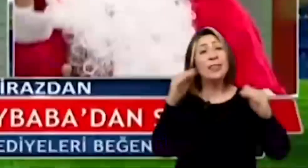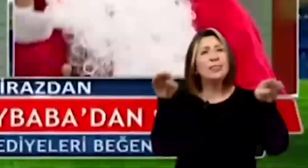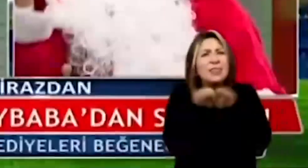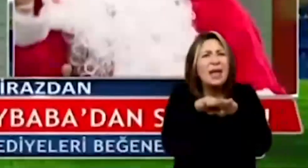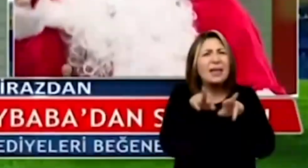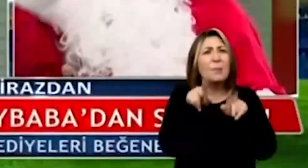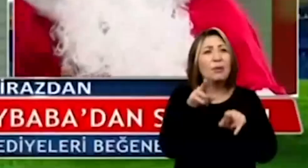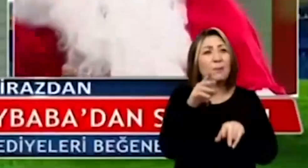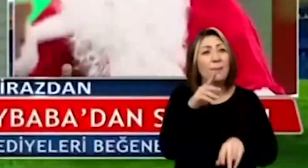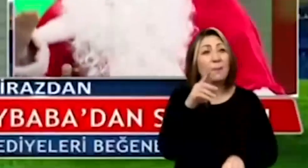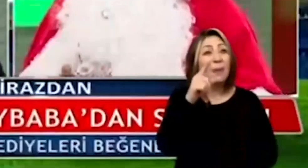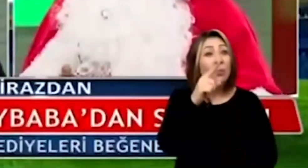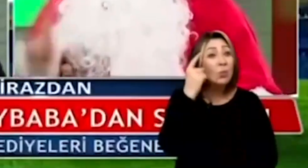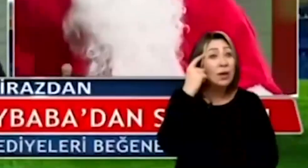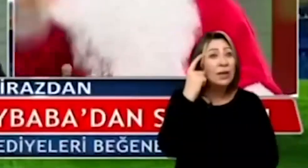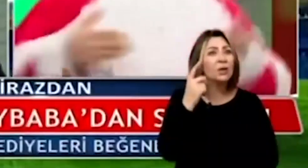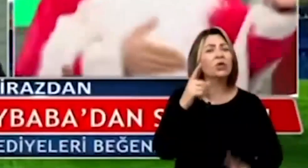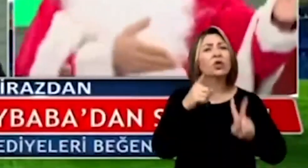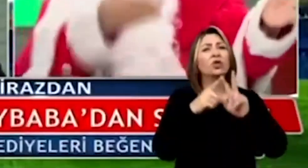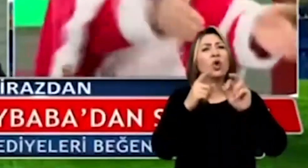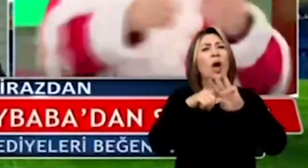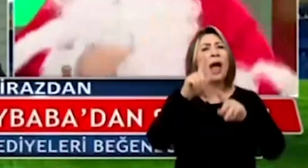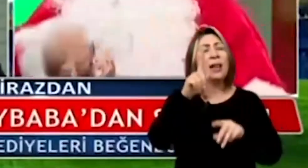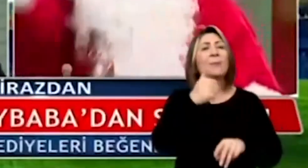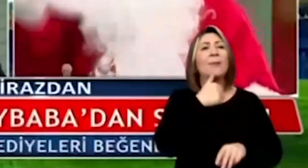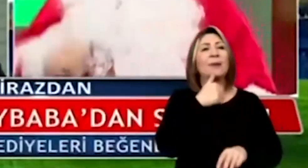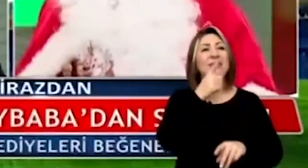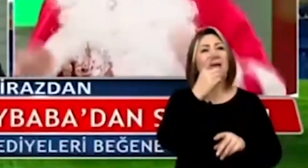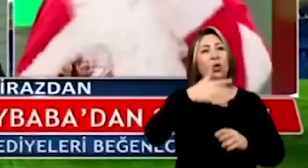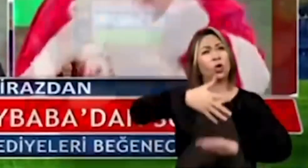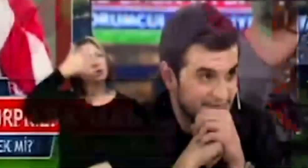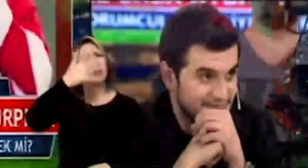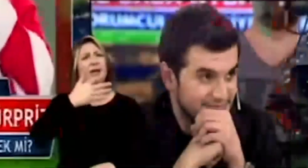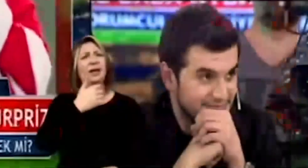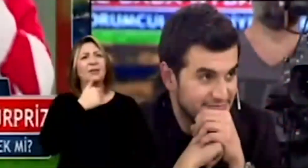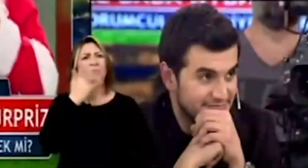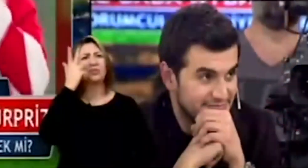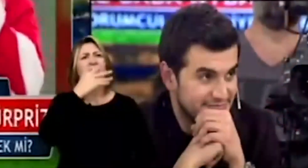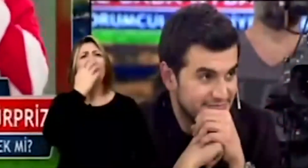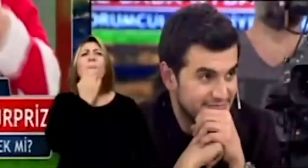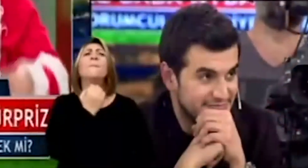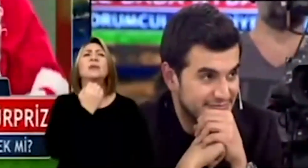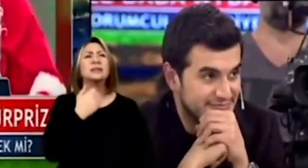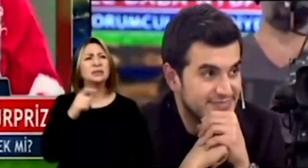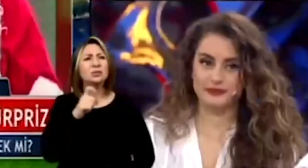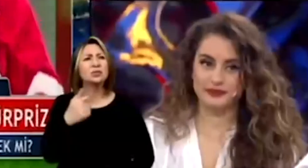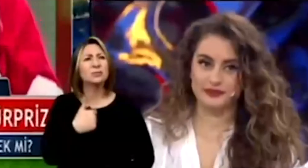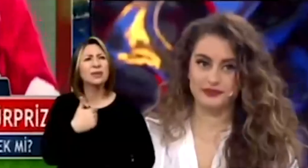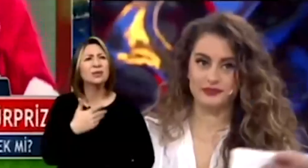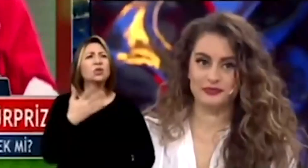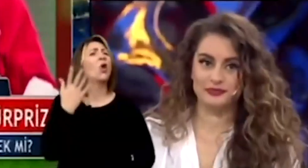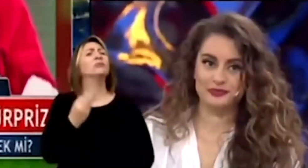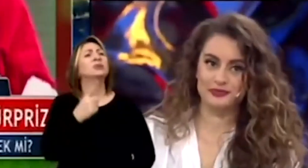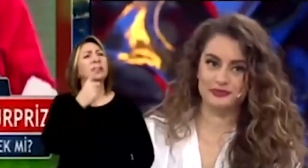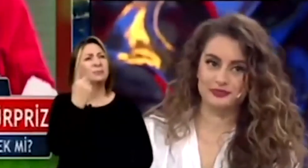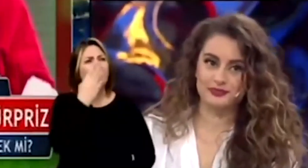görelim. İşte bu kadar işte. Noel Baba hediye, sana bir hediye getirdi. Kocaman adamsın, utanmıyorsun. Sakalın da aşağıya, kızdırıyorsun beni. Ne yapmış Noel